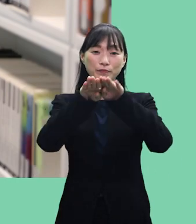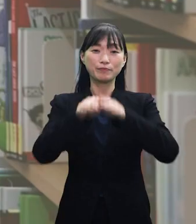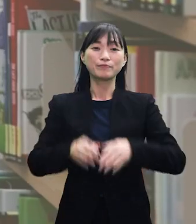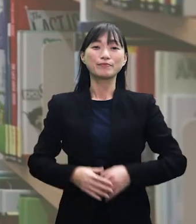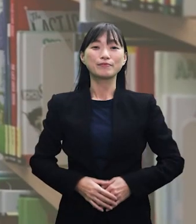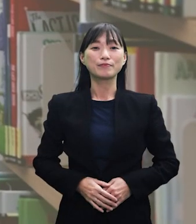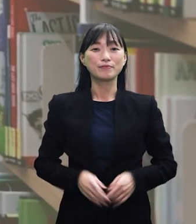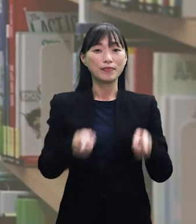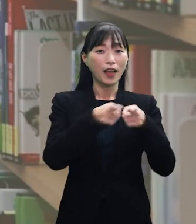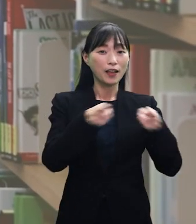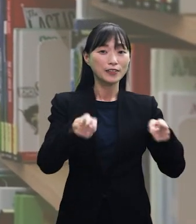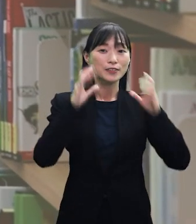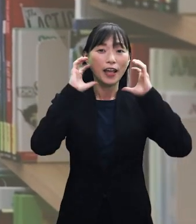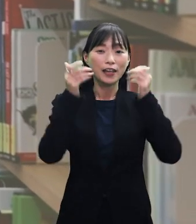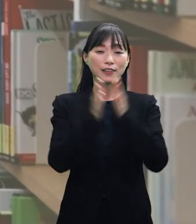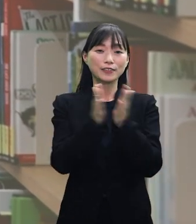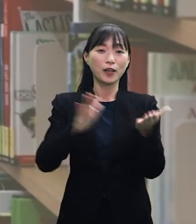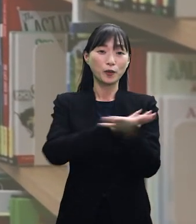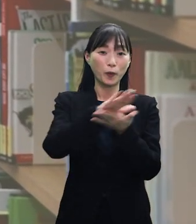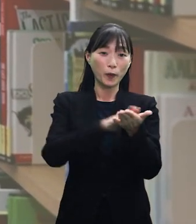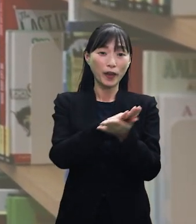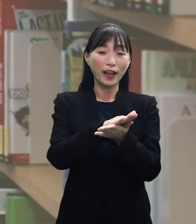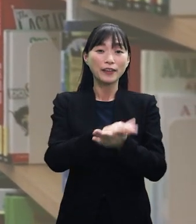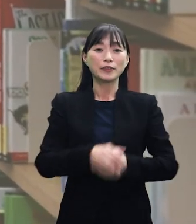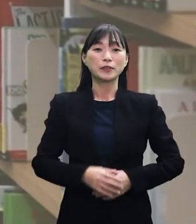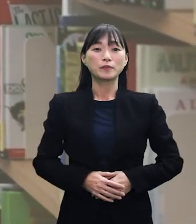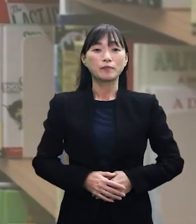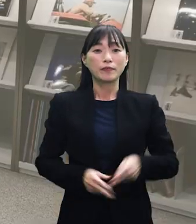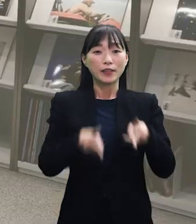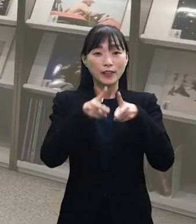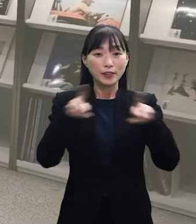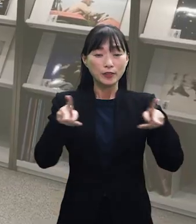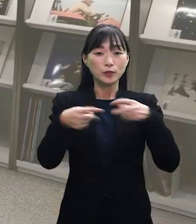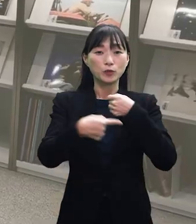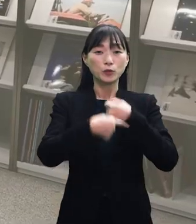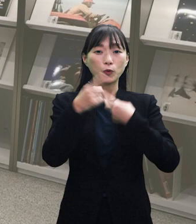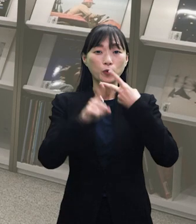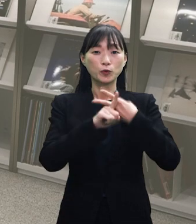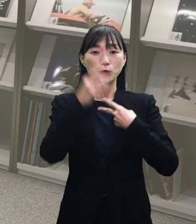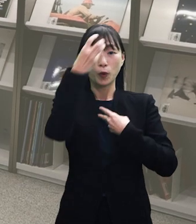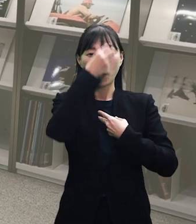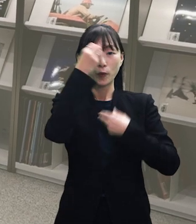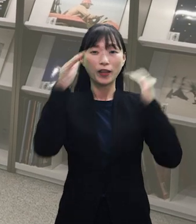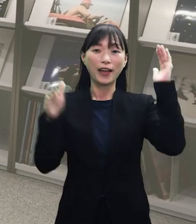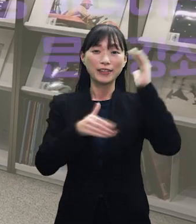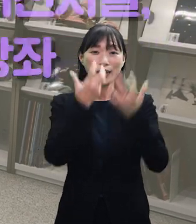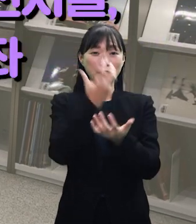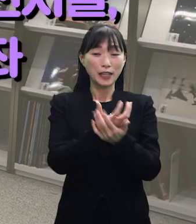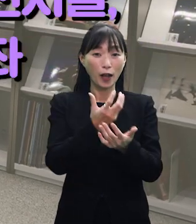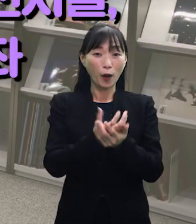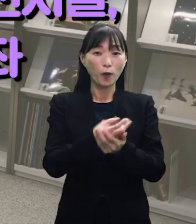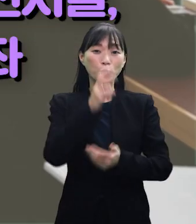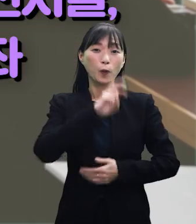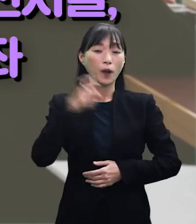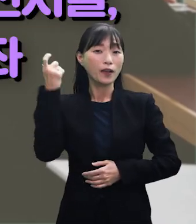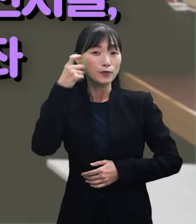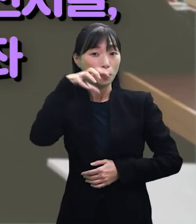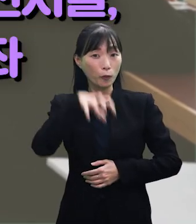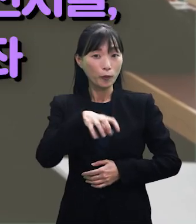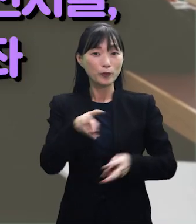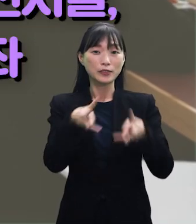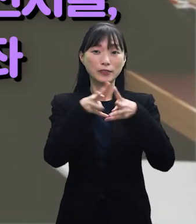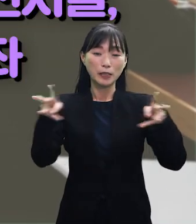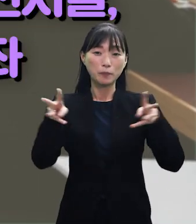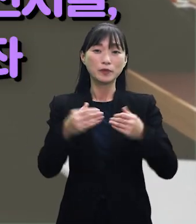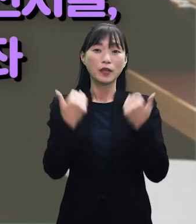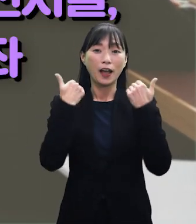도서관인데요. 1층 유아책 놀이터, 2층 어린이 청소년 자료실과 LP 감상실, 3층 시니어